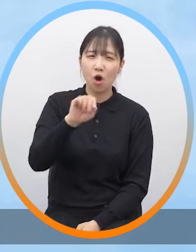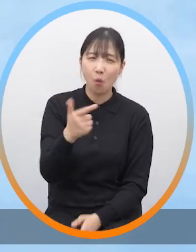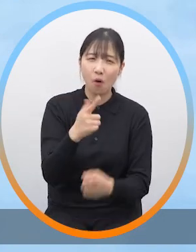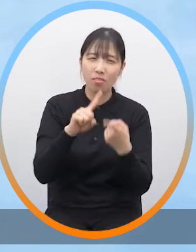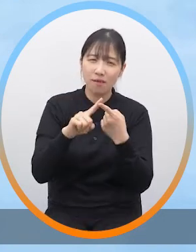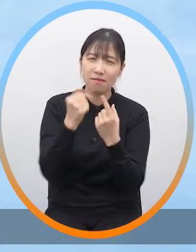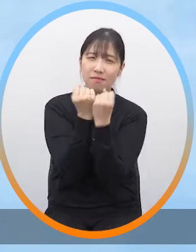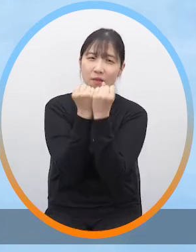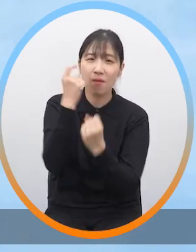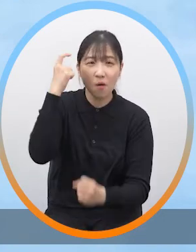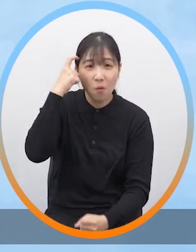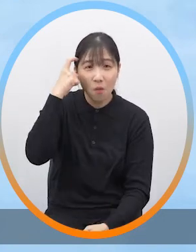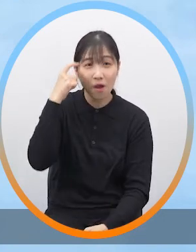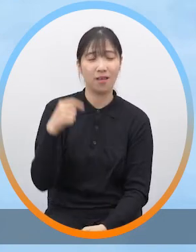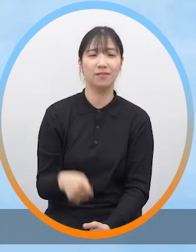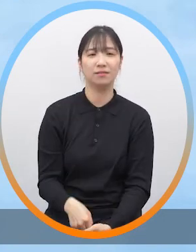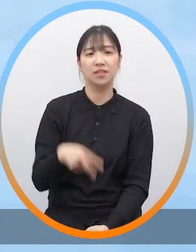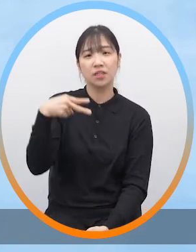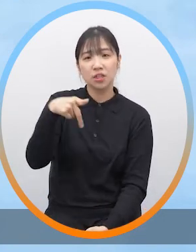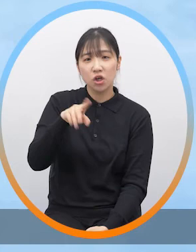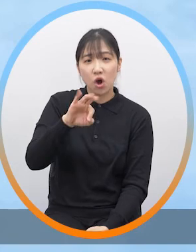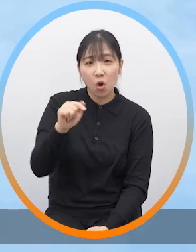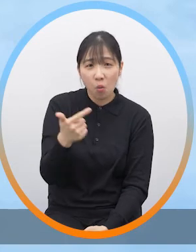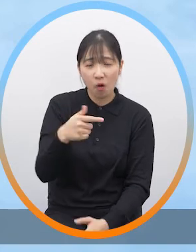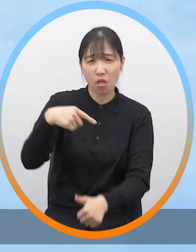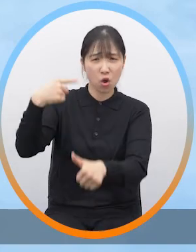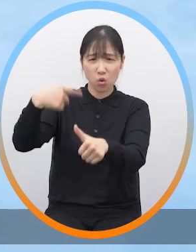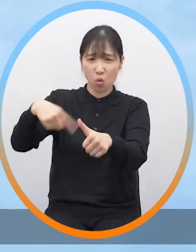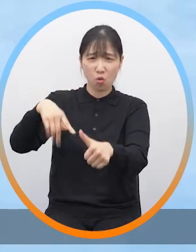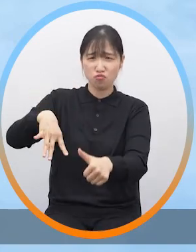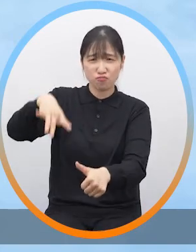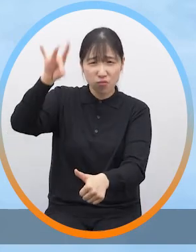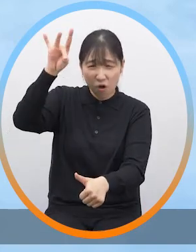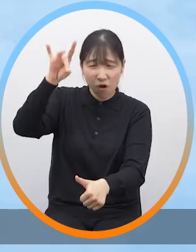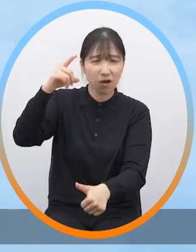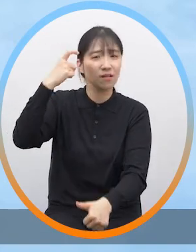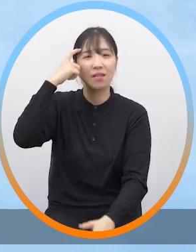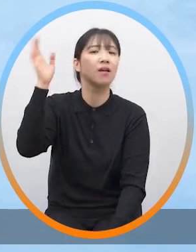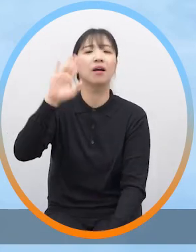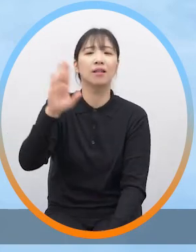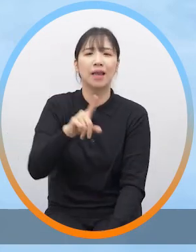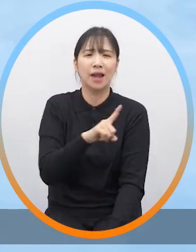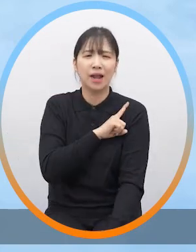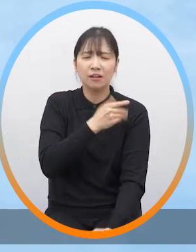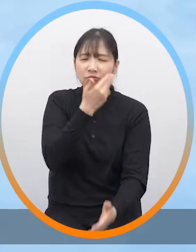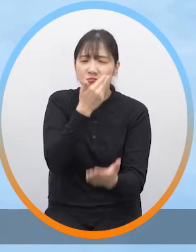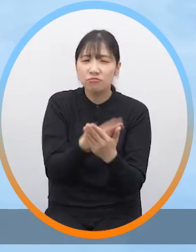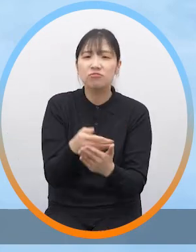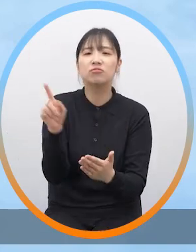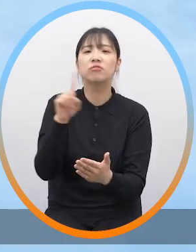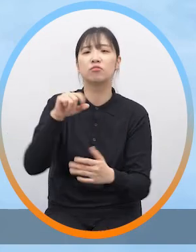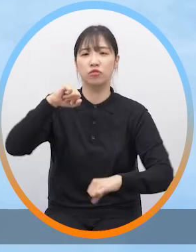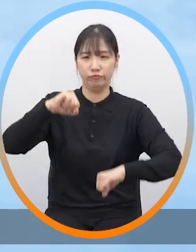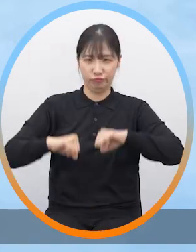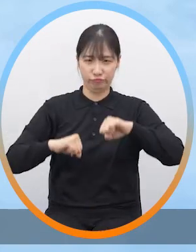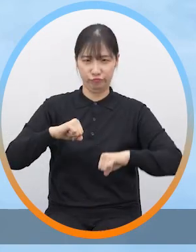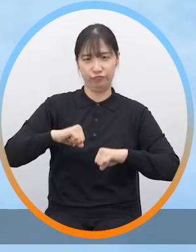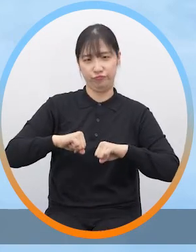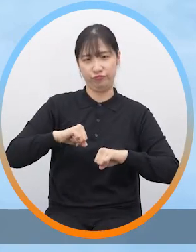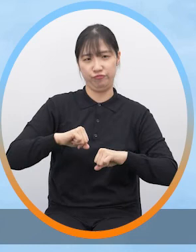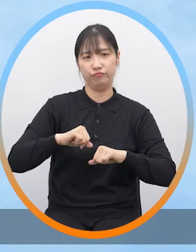이유는 뭐냐면, 서원은 절대 교육 우선하지 않습니다. 서원에서 제일 중시하는 것은